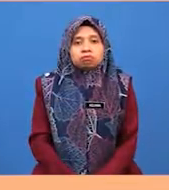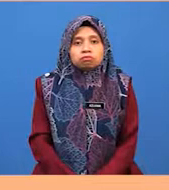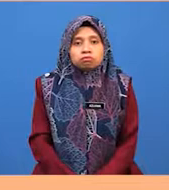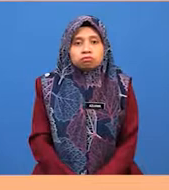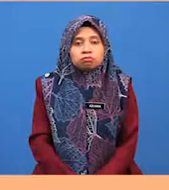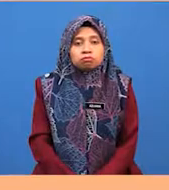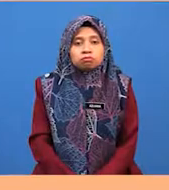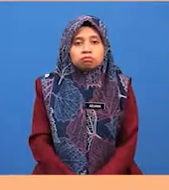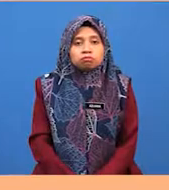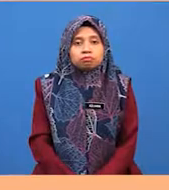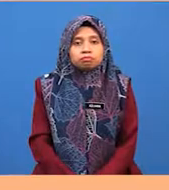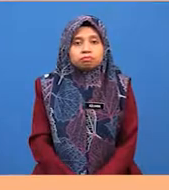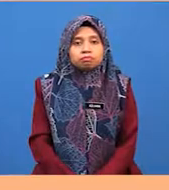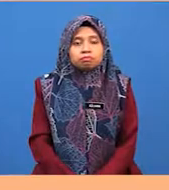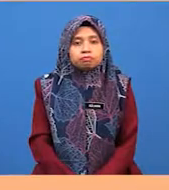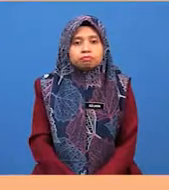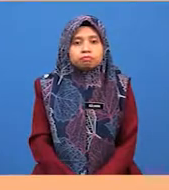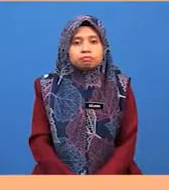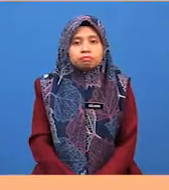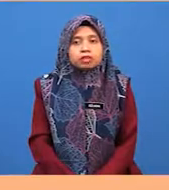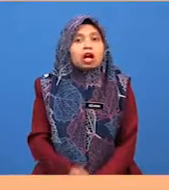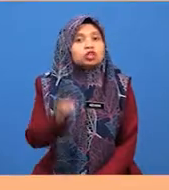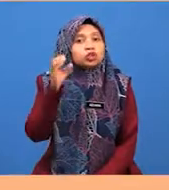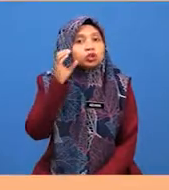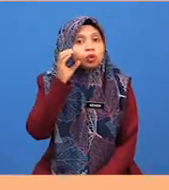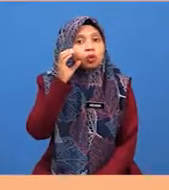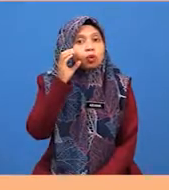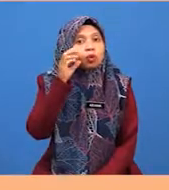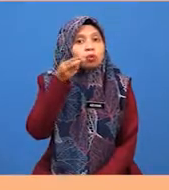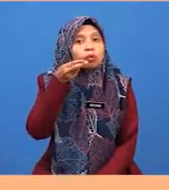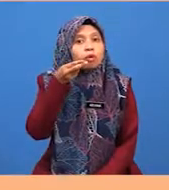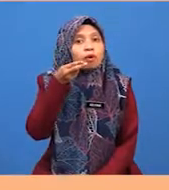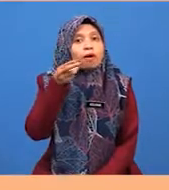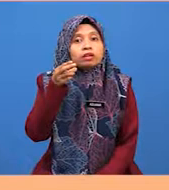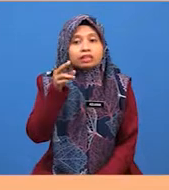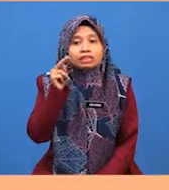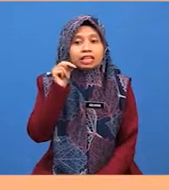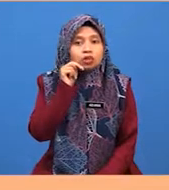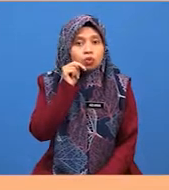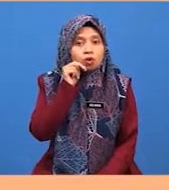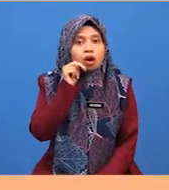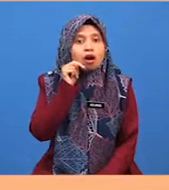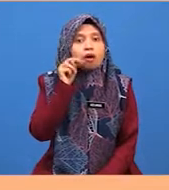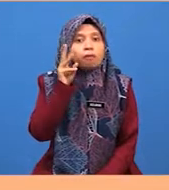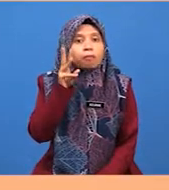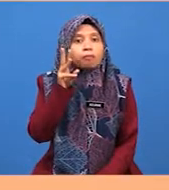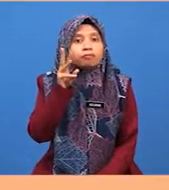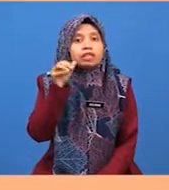ulang kaji kita tadi ialah Chong, Najwa,